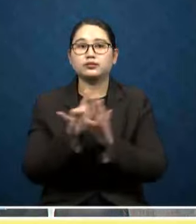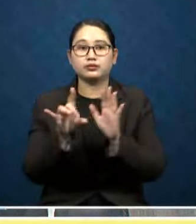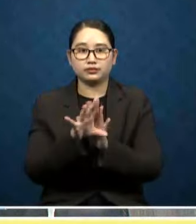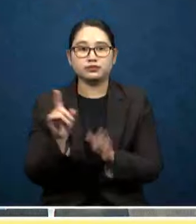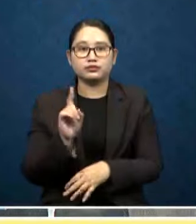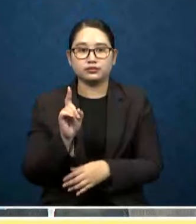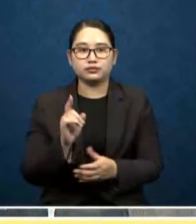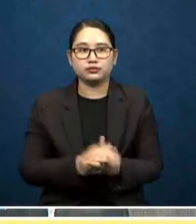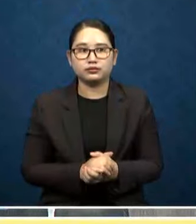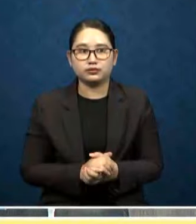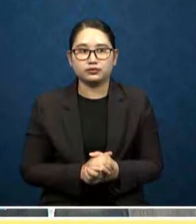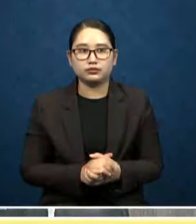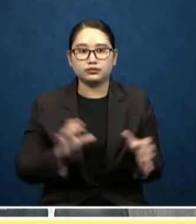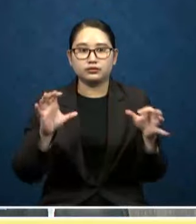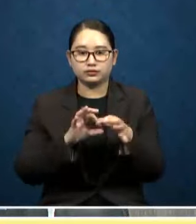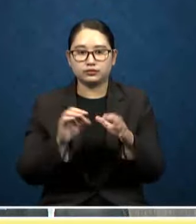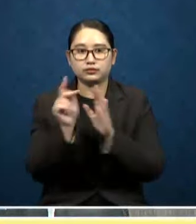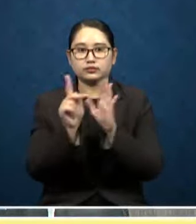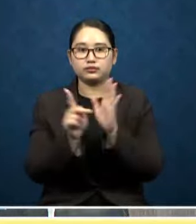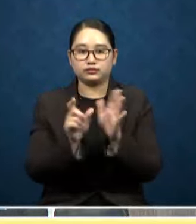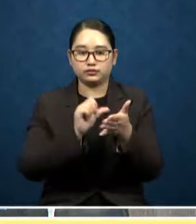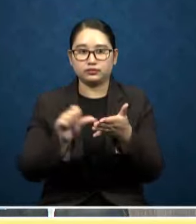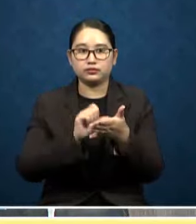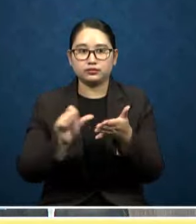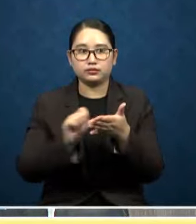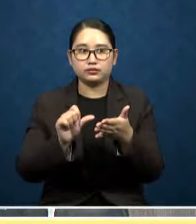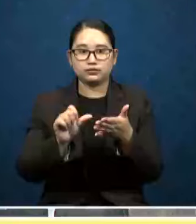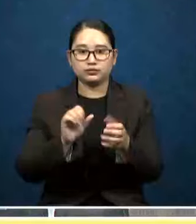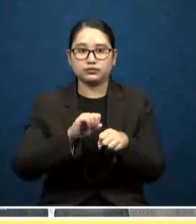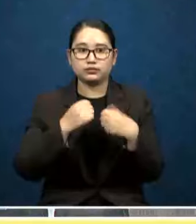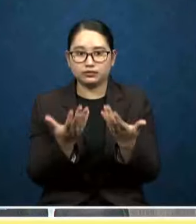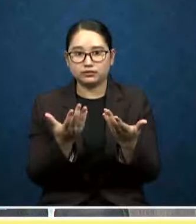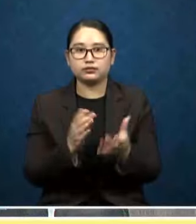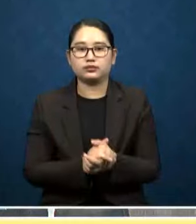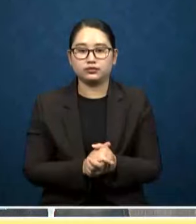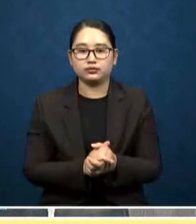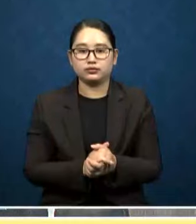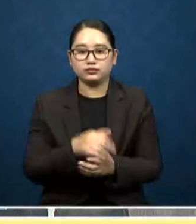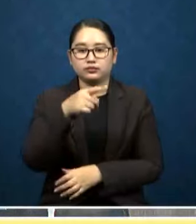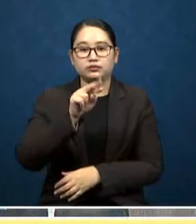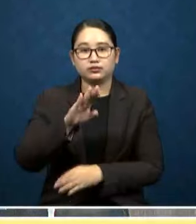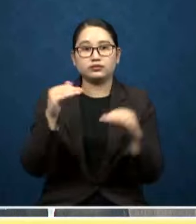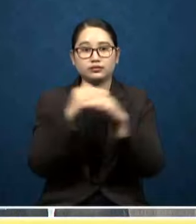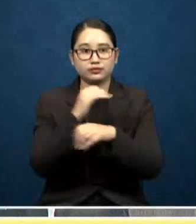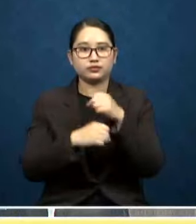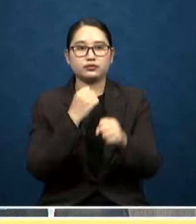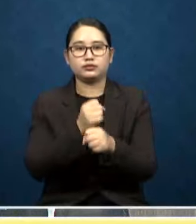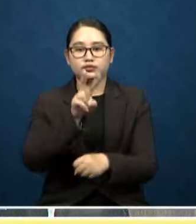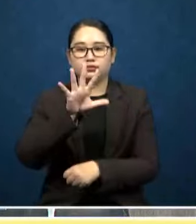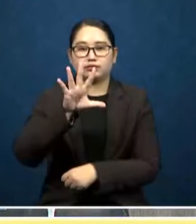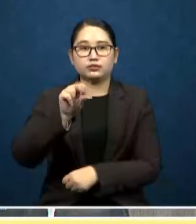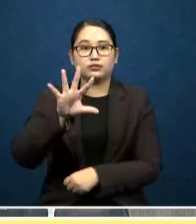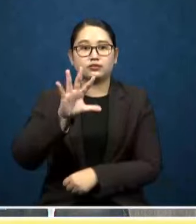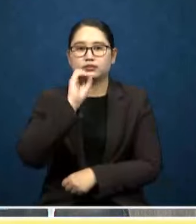ครับเรื่องการที่จะแก้กฎหมายปรับพรบทางหลวง 2535มาตราอะไรไม่รู้